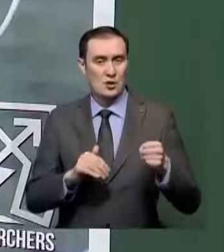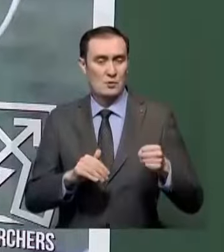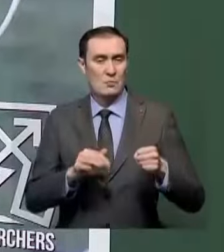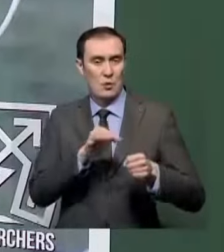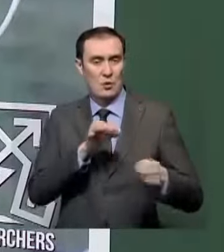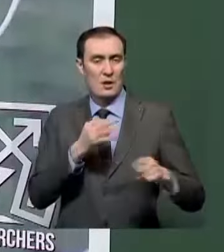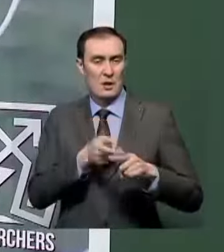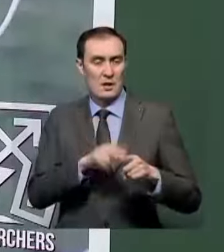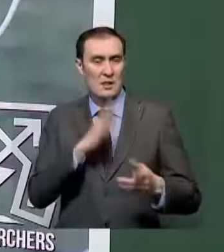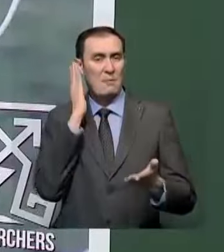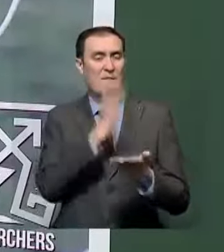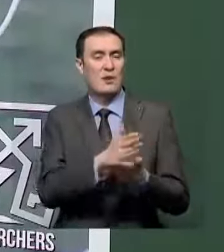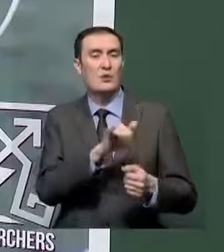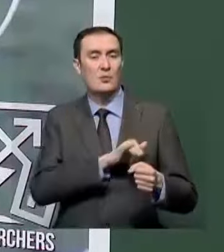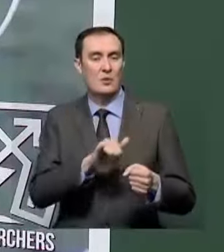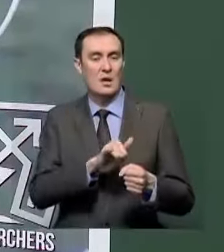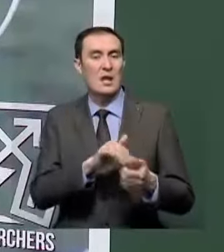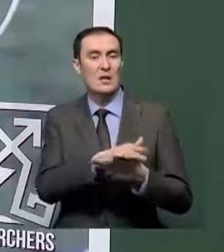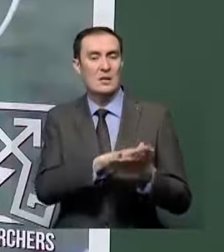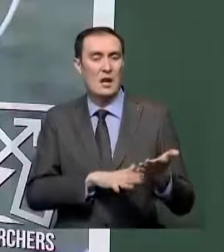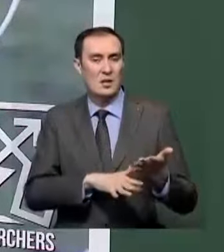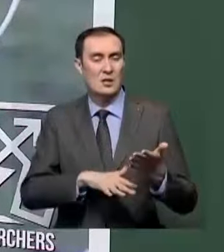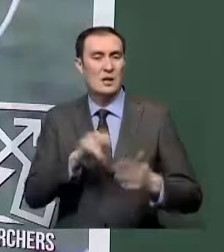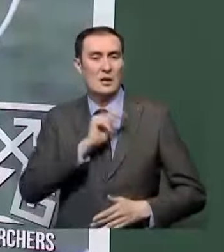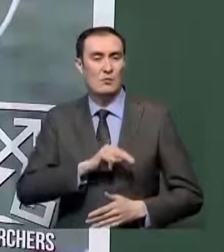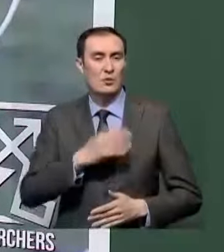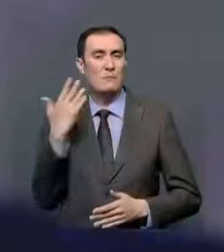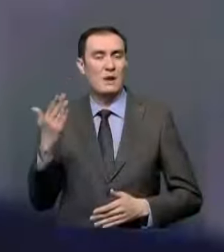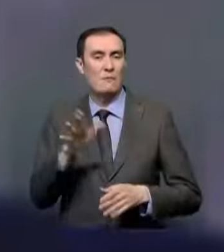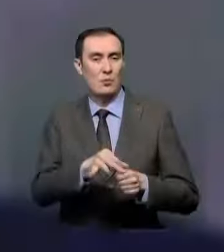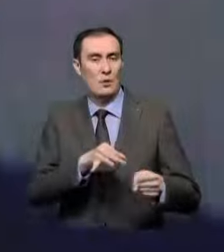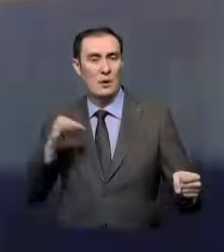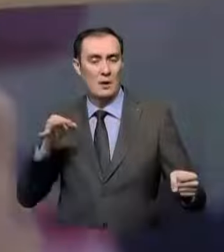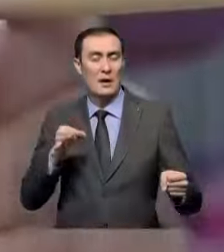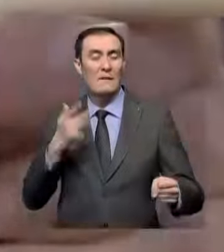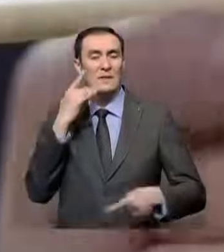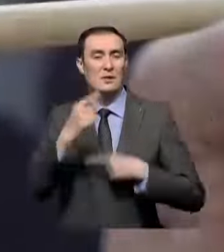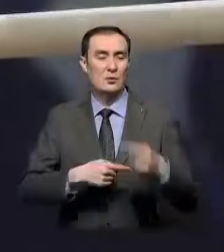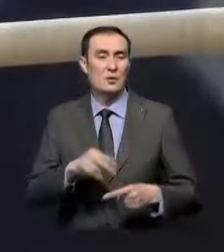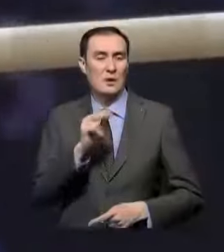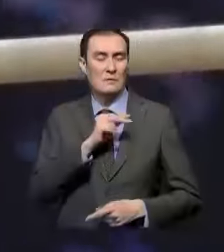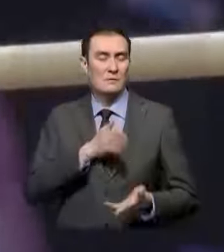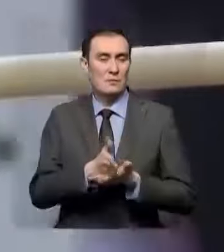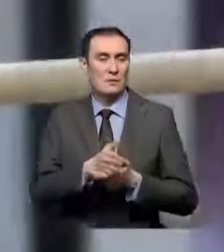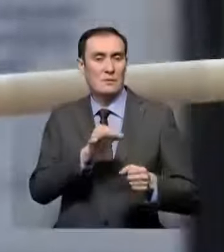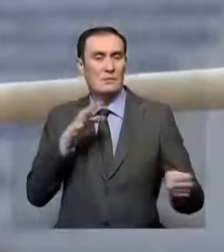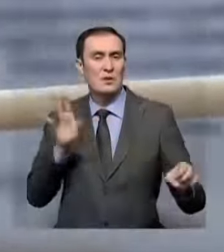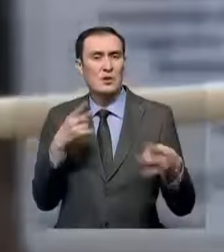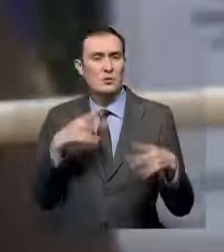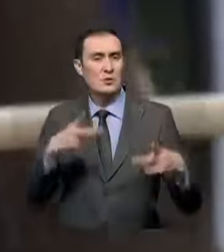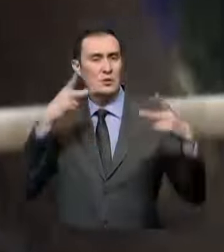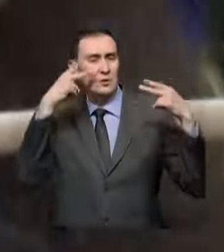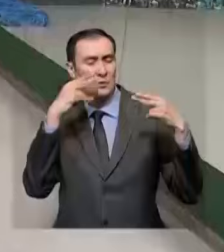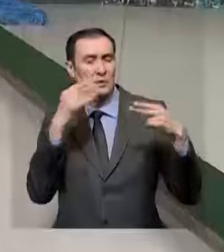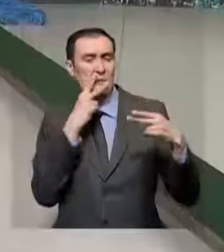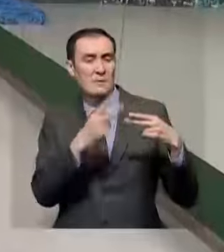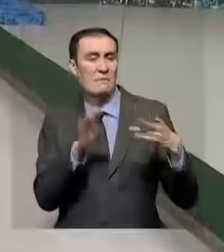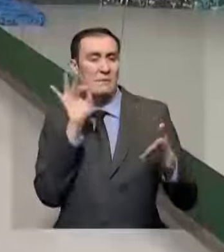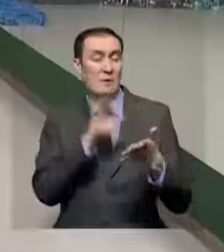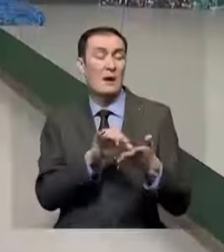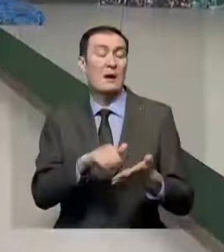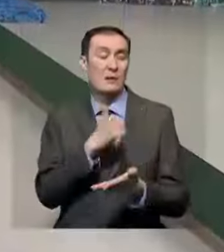есть это наше направление идет. И здесь уже работает правая рука. Традиционной стрельбе из лука не нужно прищуриваться и целиться в